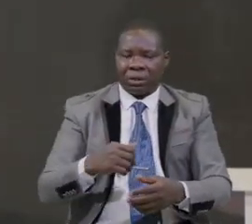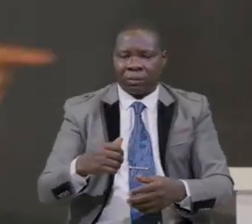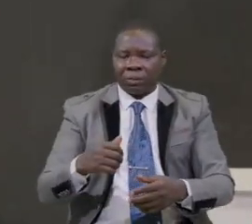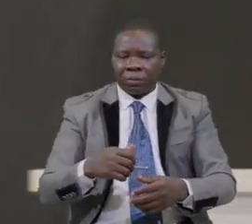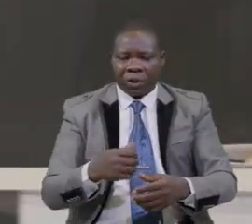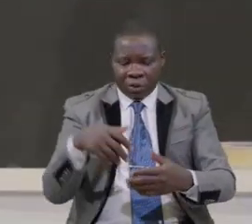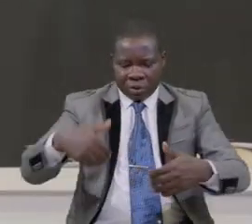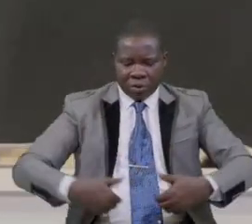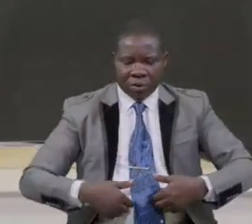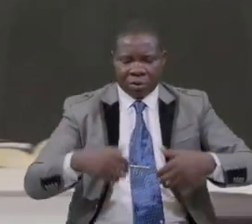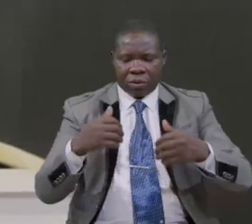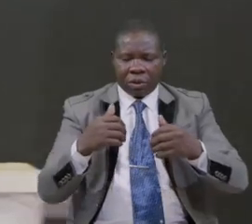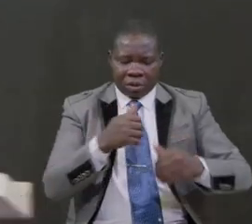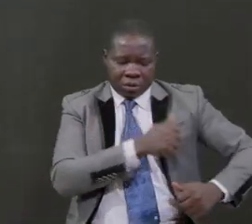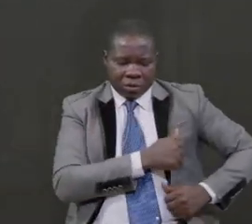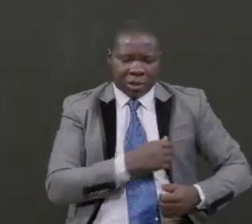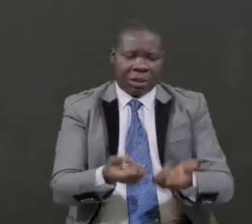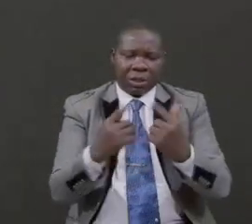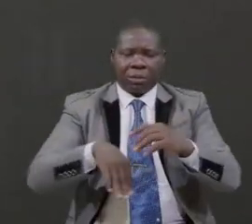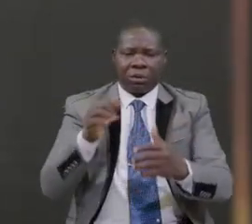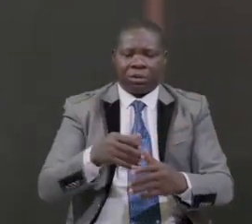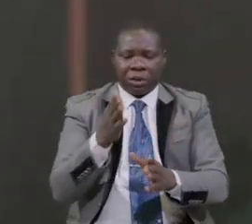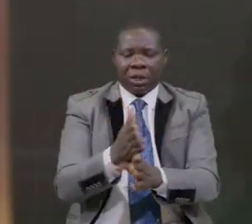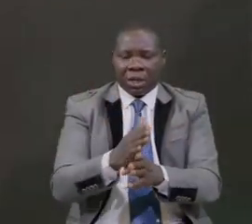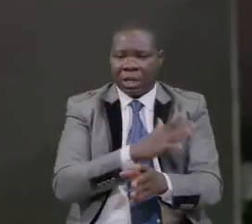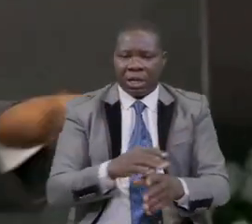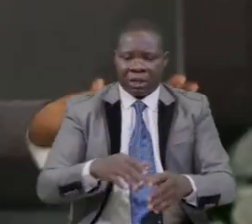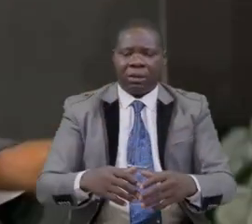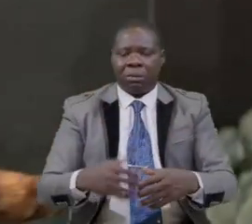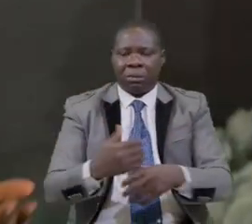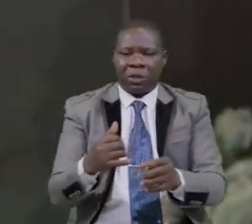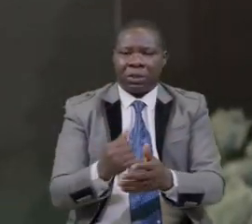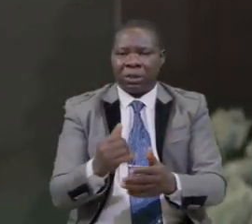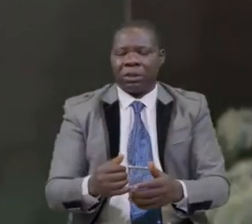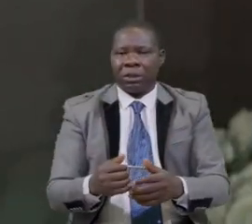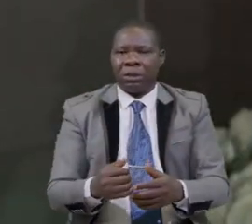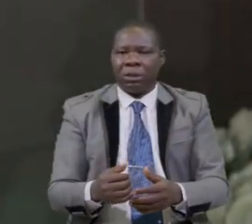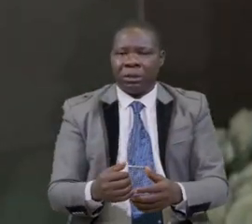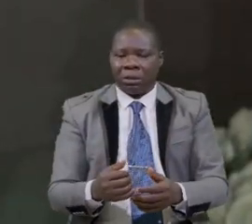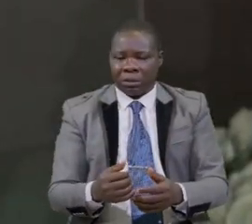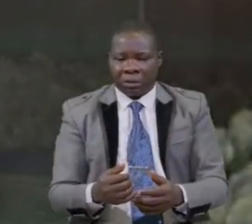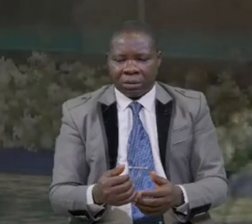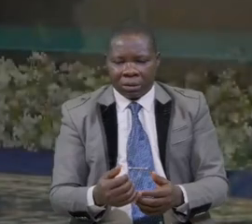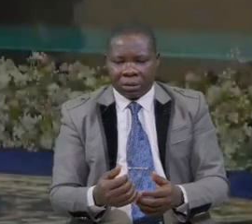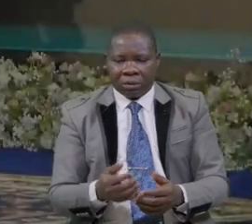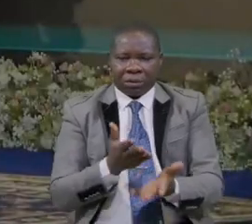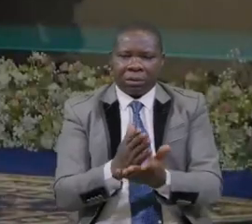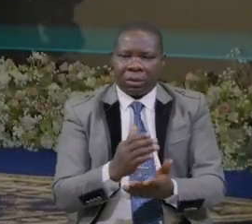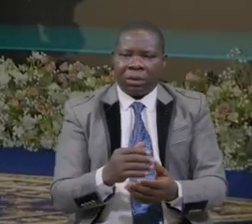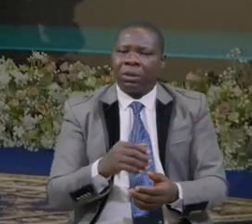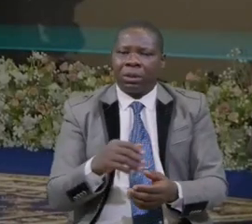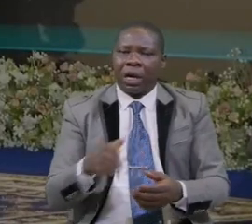équilibré. Alors, Alexandre le Grand a dit, merci capitaine. Il n'était pas capitaine, il était